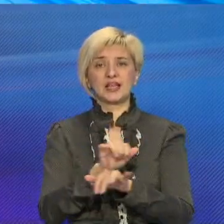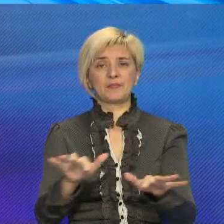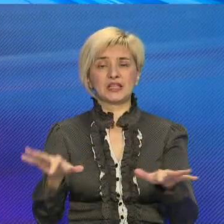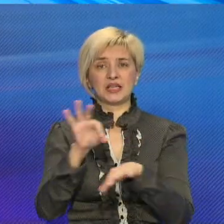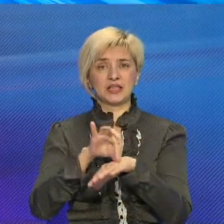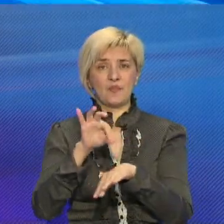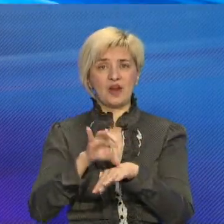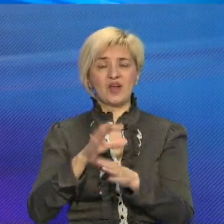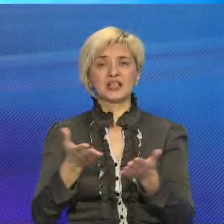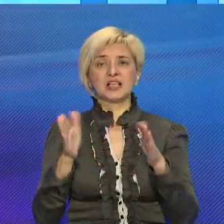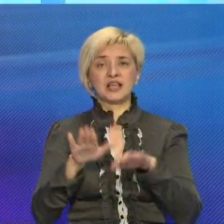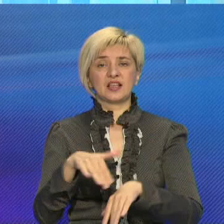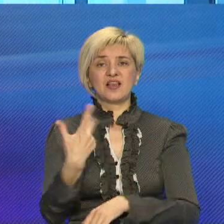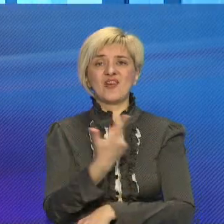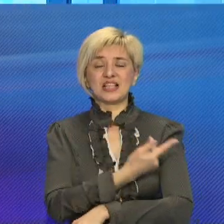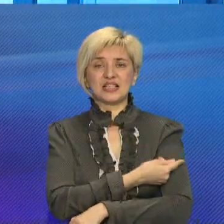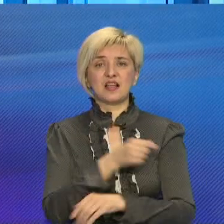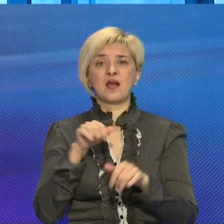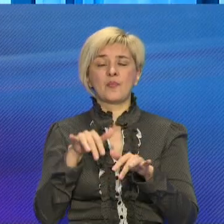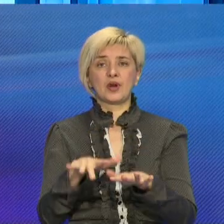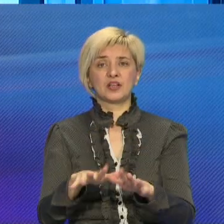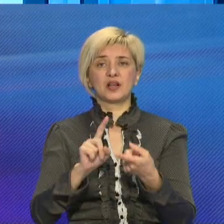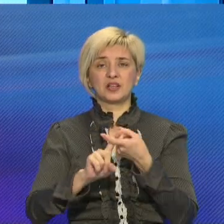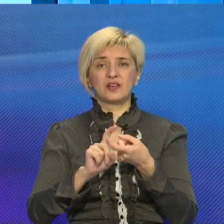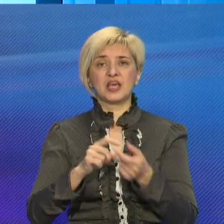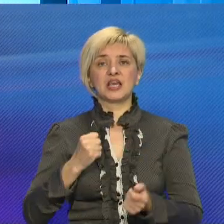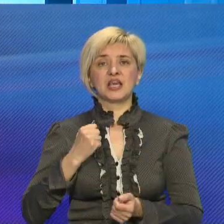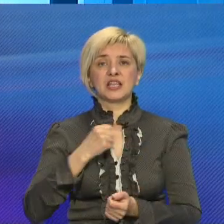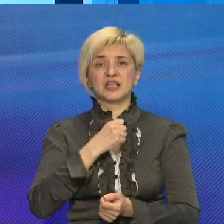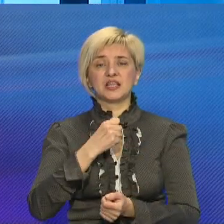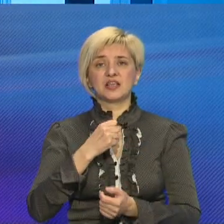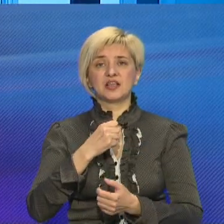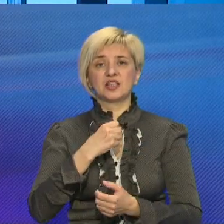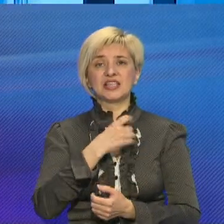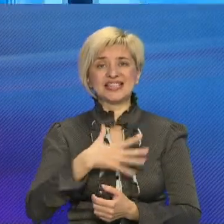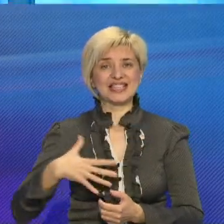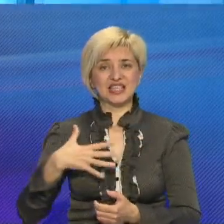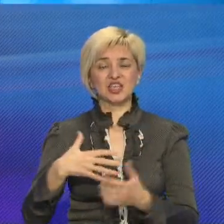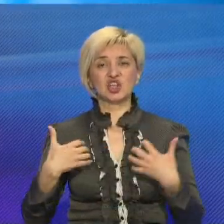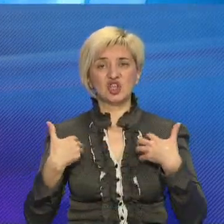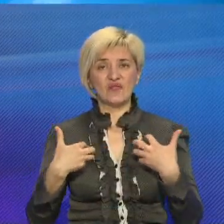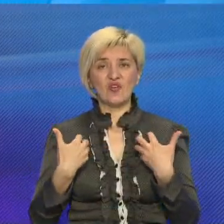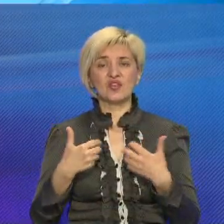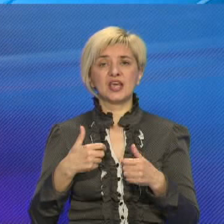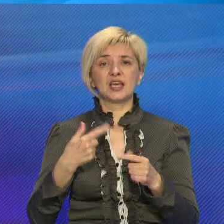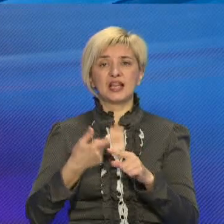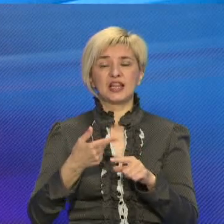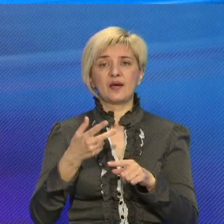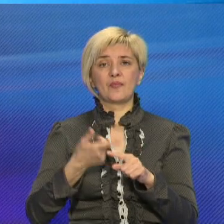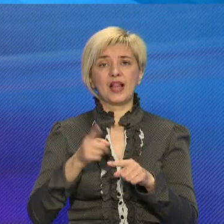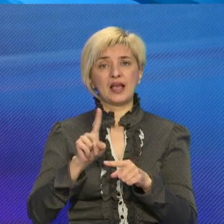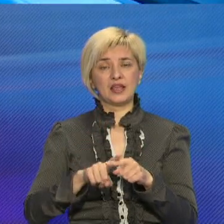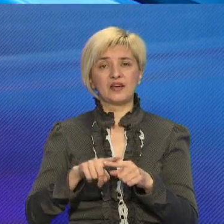захворвання застаецца вакцынацыя. Працэдура датычыцца як дзікіх жывёл з гэтай мэтай. На лясных тэрыторыях раскідваюцца